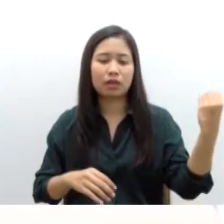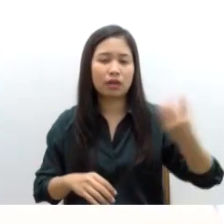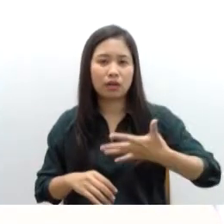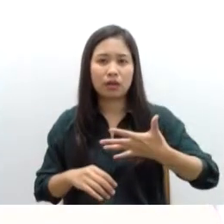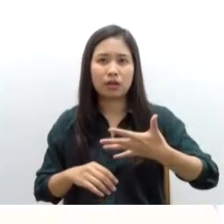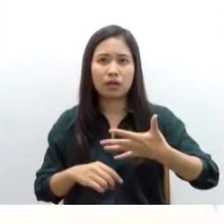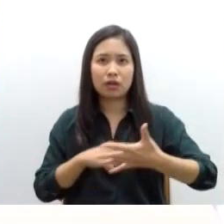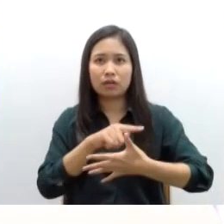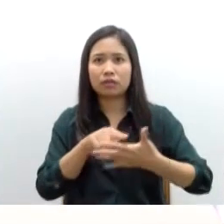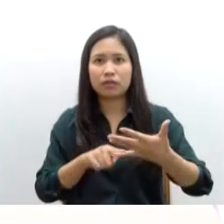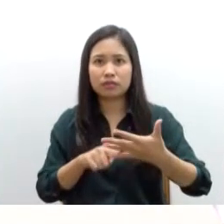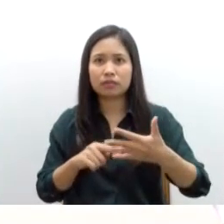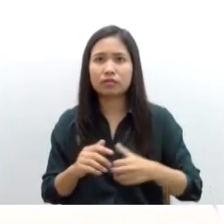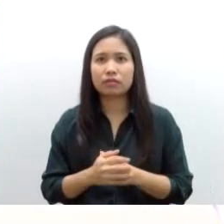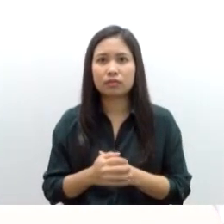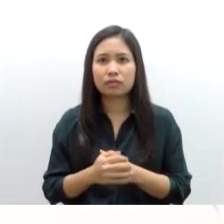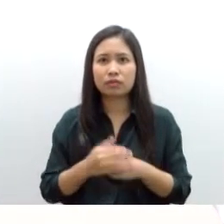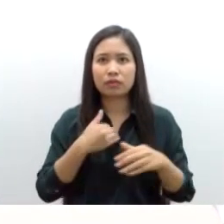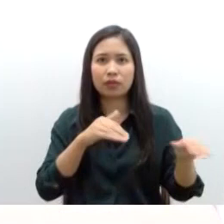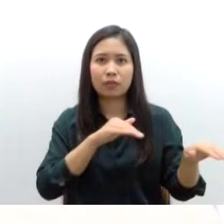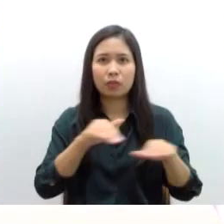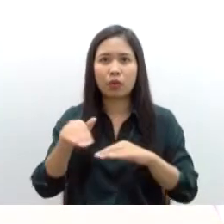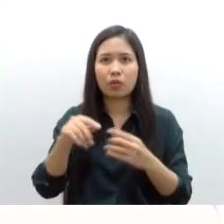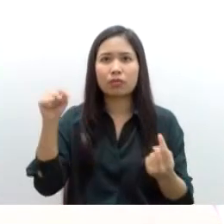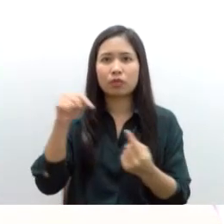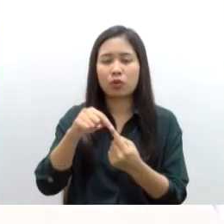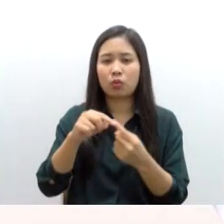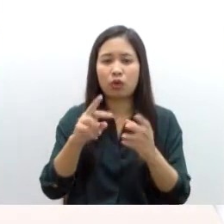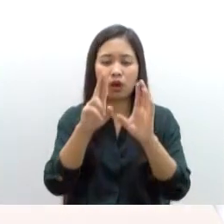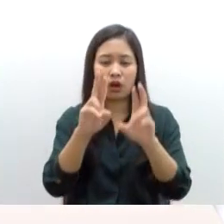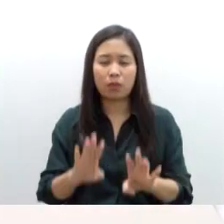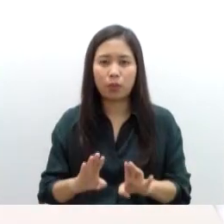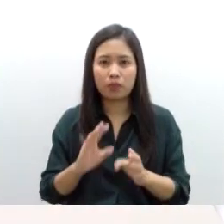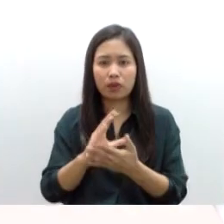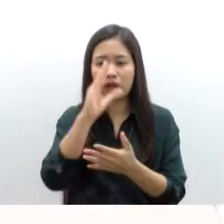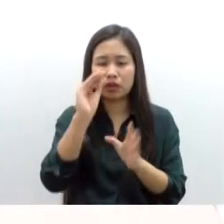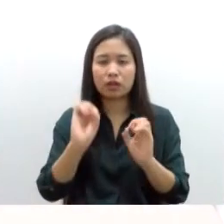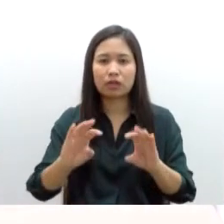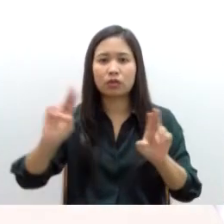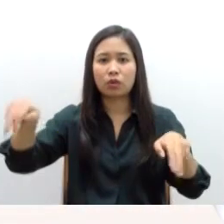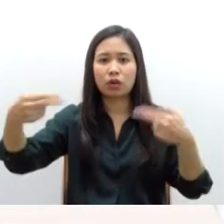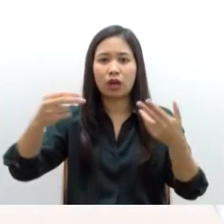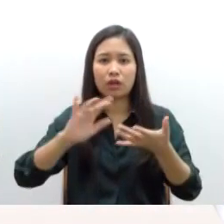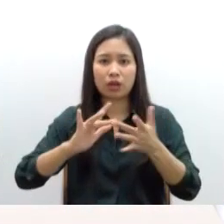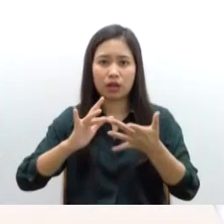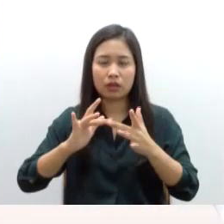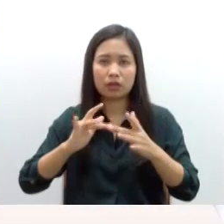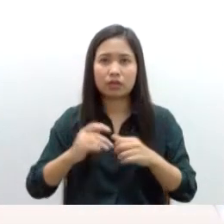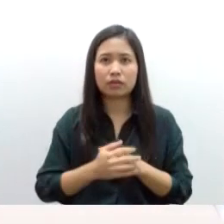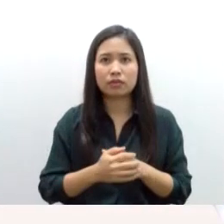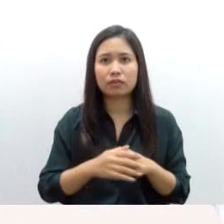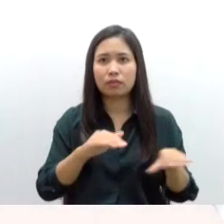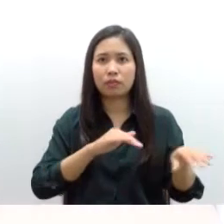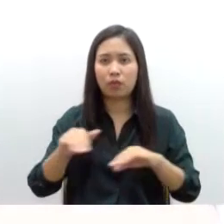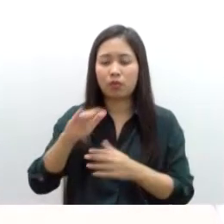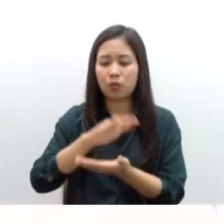ซึ่งประกอบไปด้วยเป็นความพร้อมด้านระบบการจัดการเรียนการสอนทางไกลเป็นความพร้อมในเรื่องของโรงเรีย